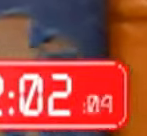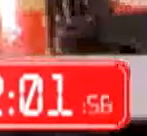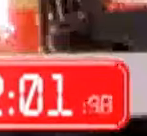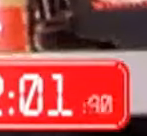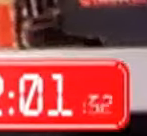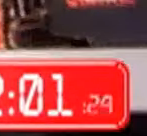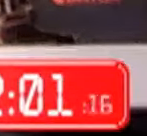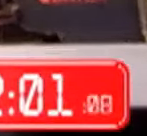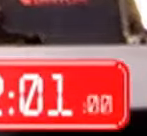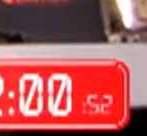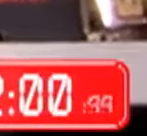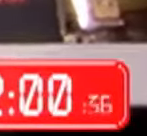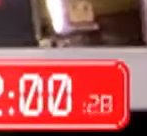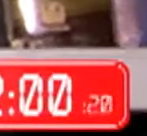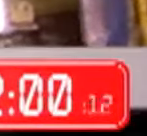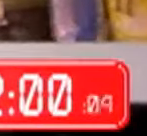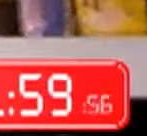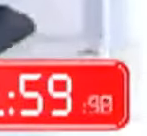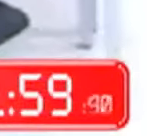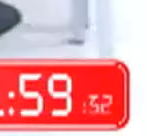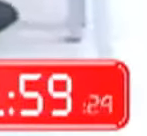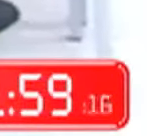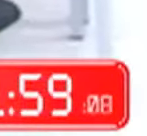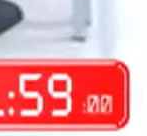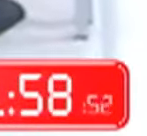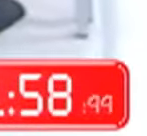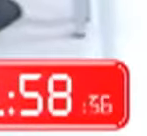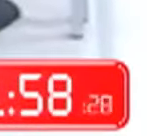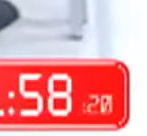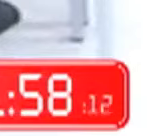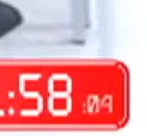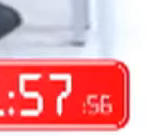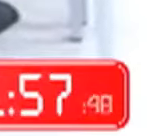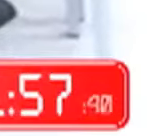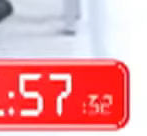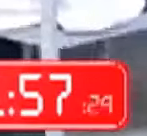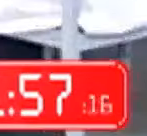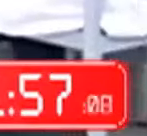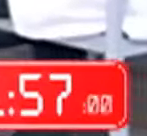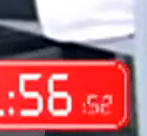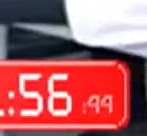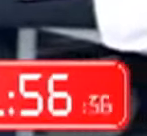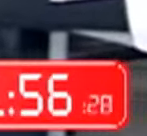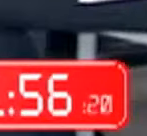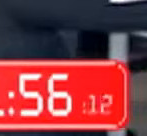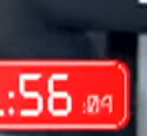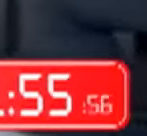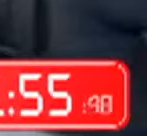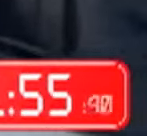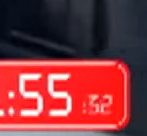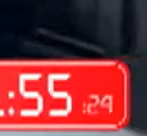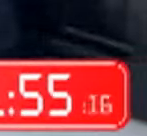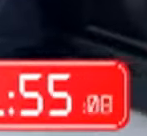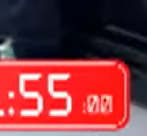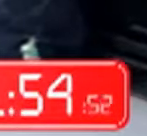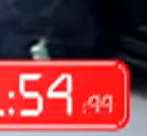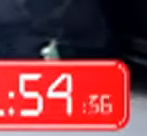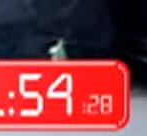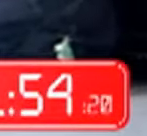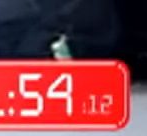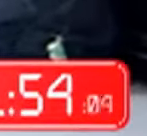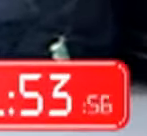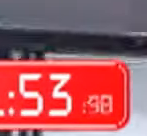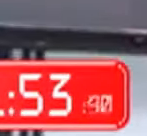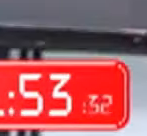dito. Ang kaso, hindi naman open shelf ang estilo sa National Library. Hindi naka-display ang mga aklat, kaya